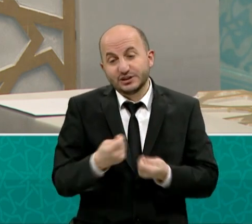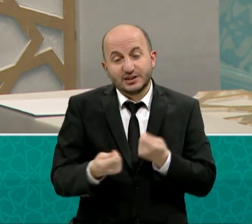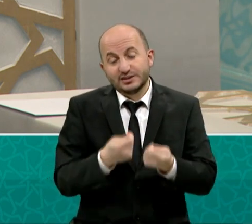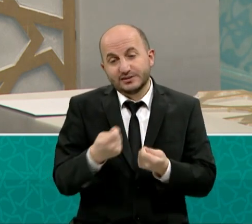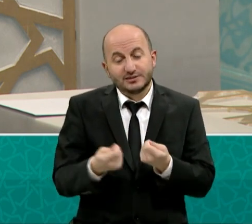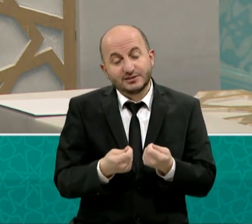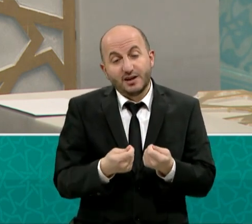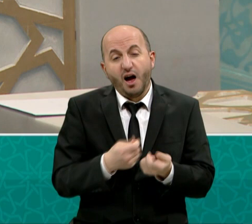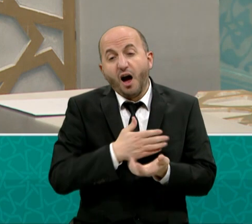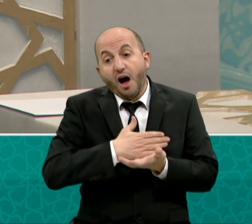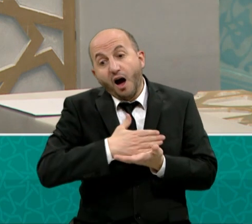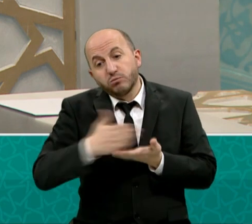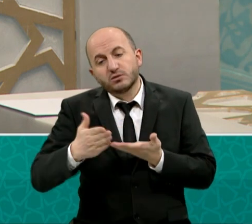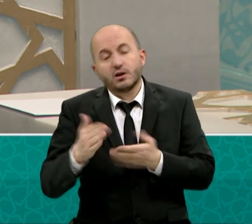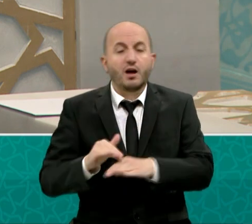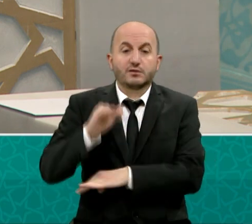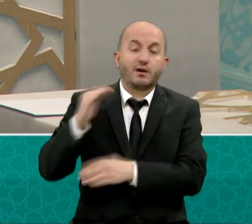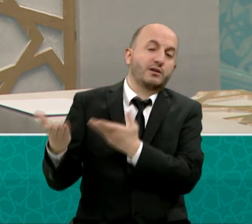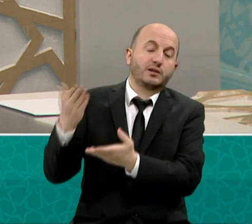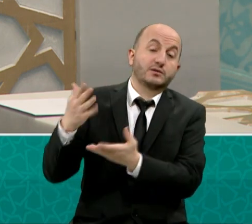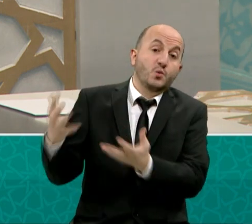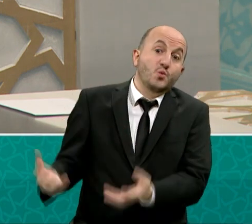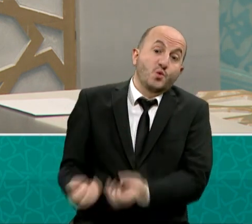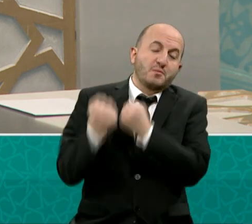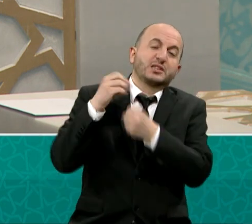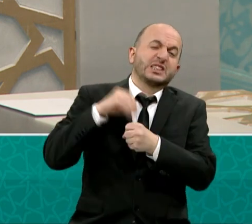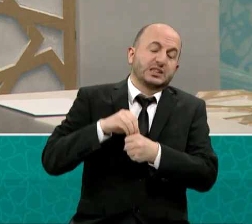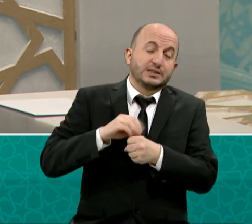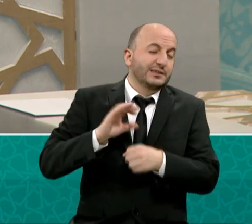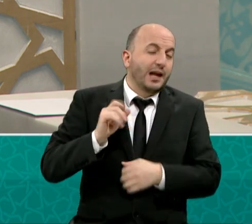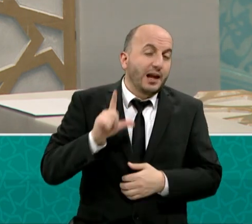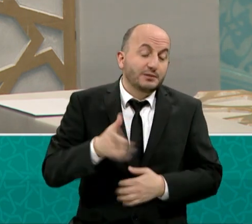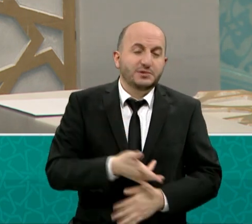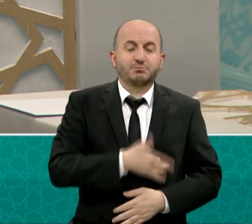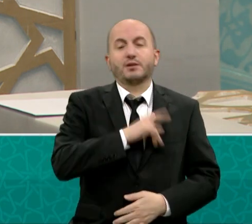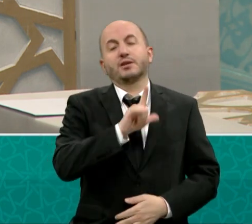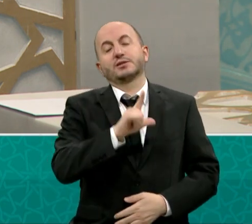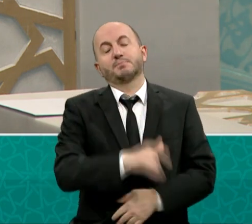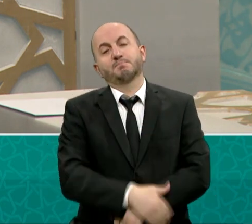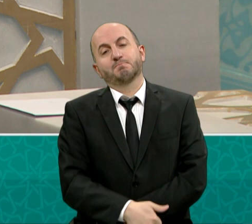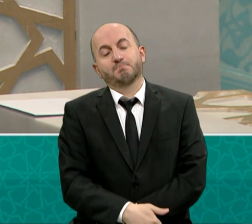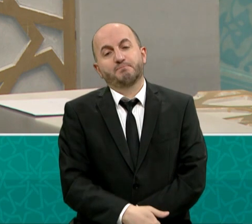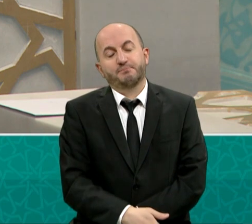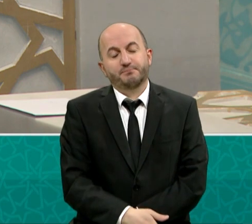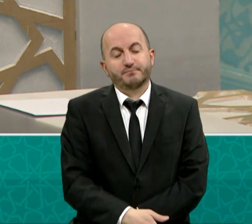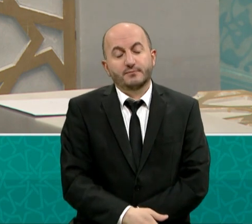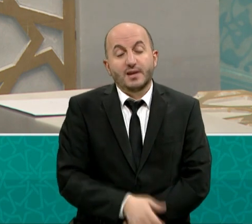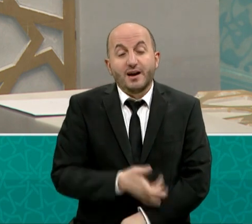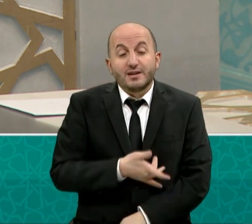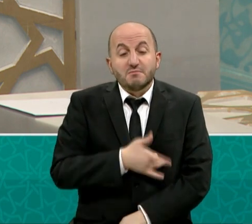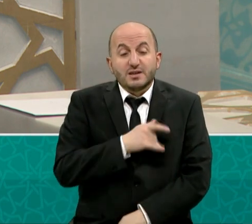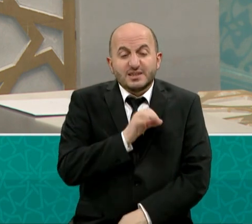işlerin ebedi hayatta kişiyi kurtarıcı olması için ne gerekir? iman olması lazım.